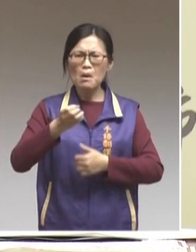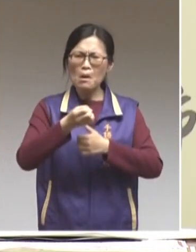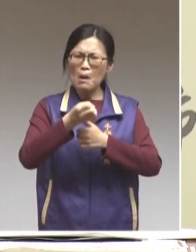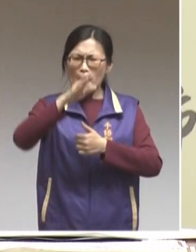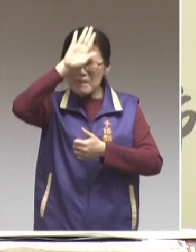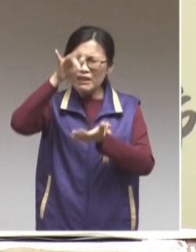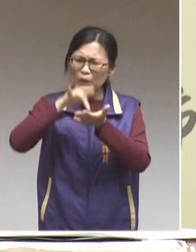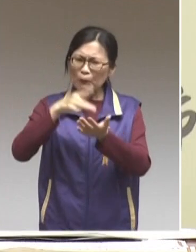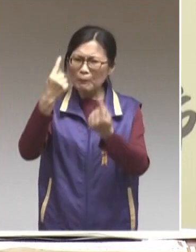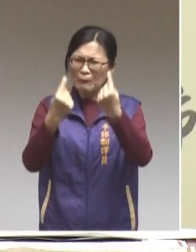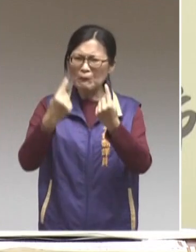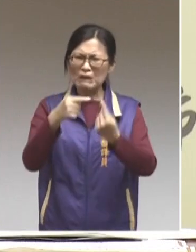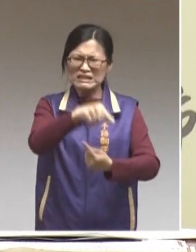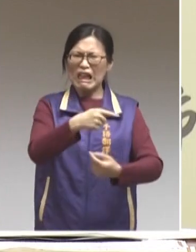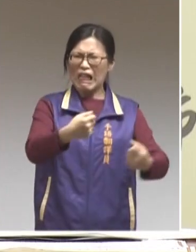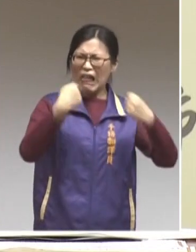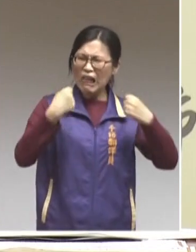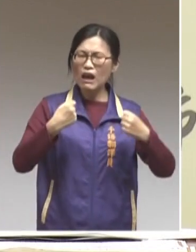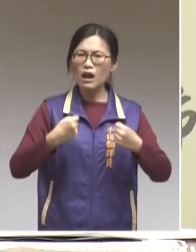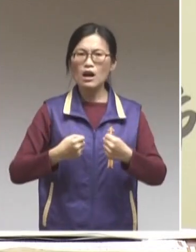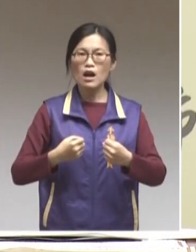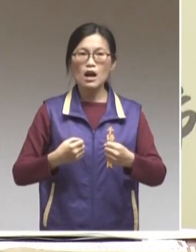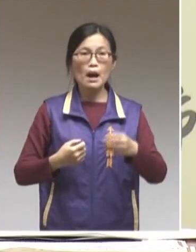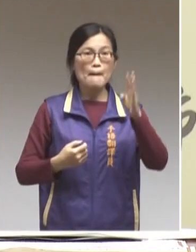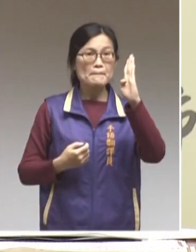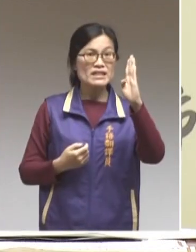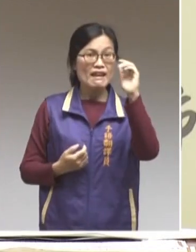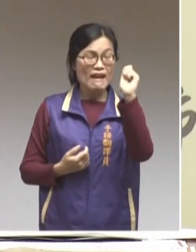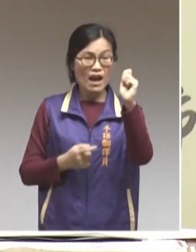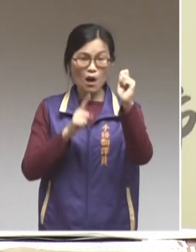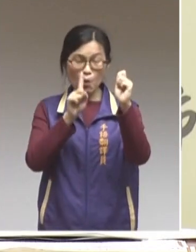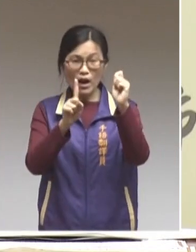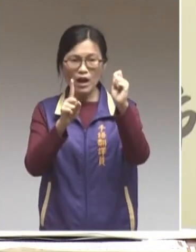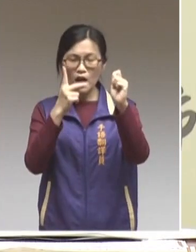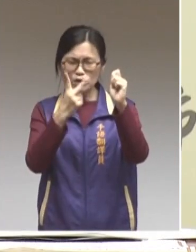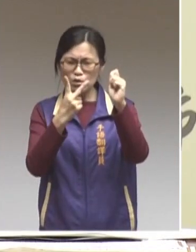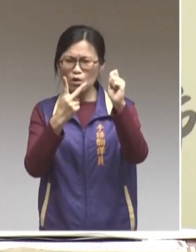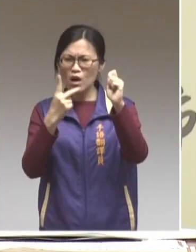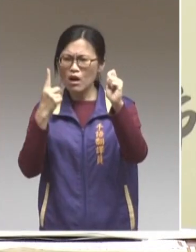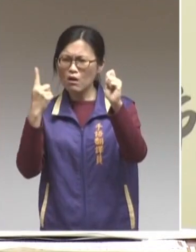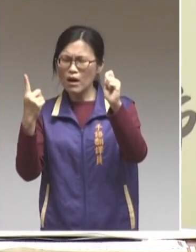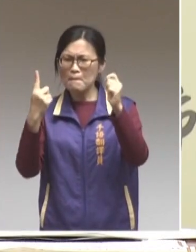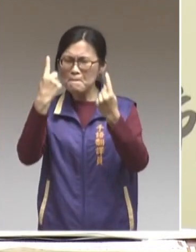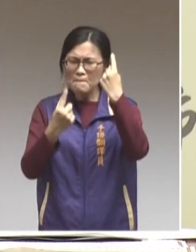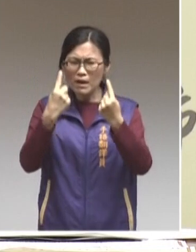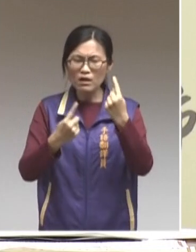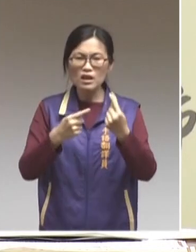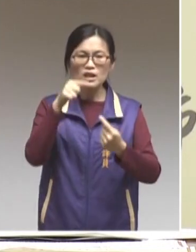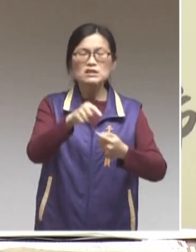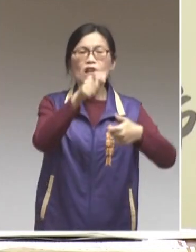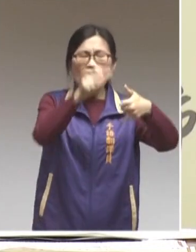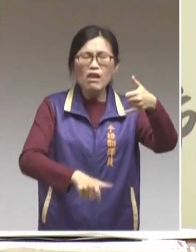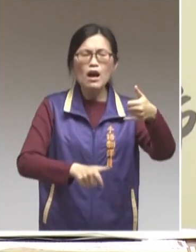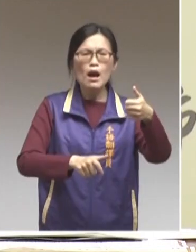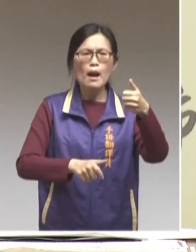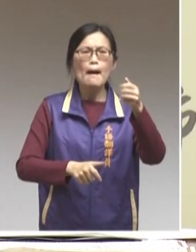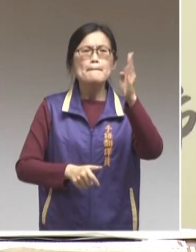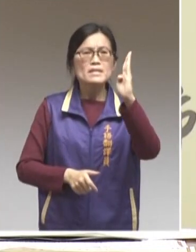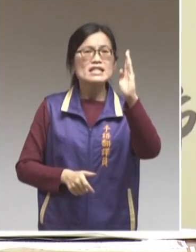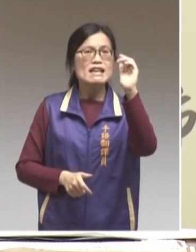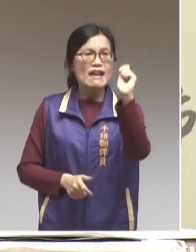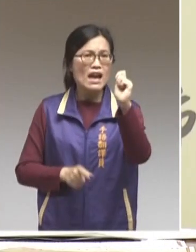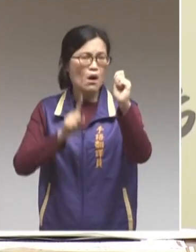如 BA2 跟 BA1 做比较，好、哦，那这个个案当然它是属于 BA1 哈、哦，但是假